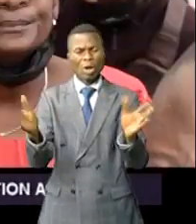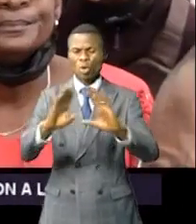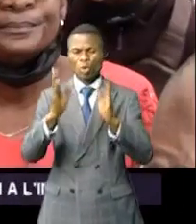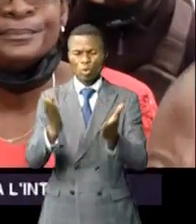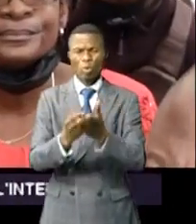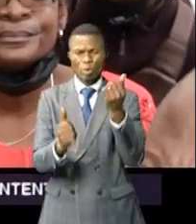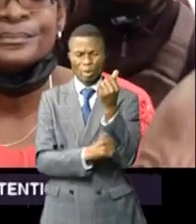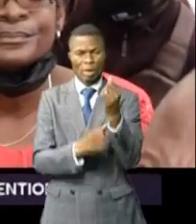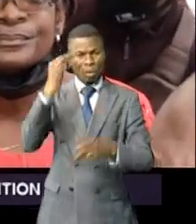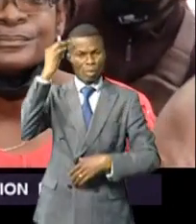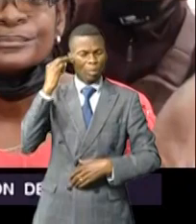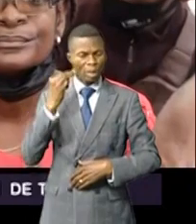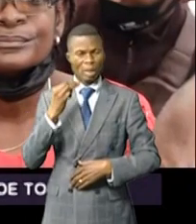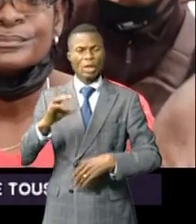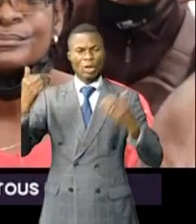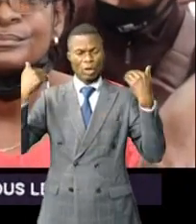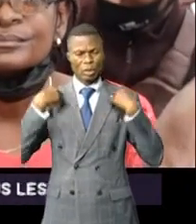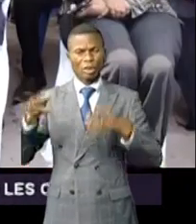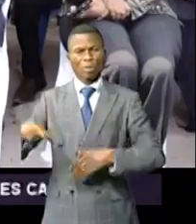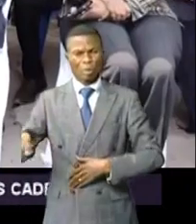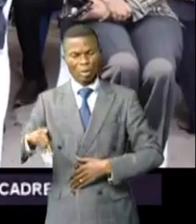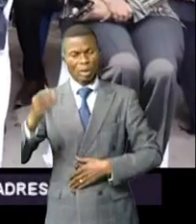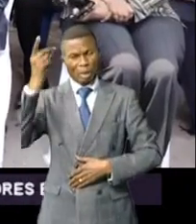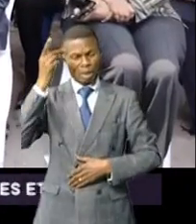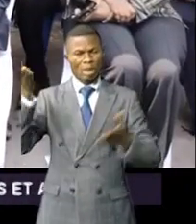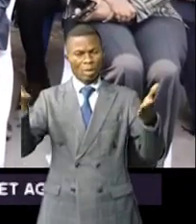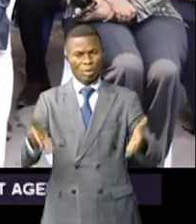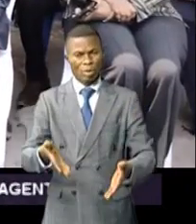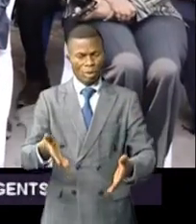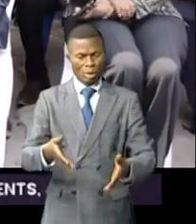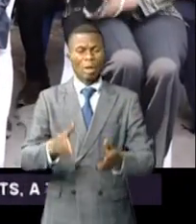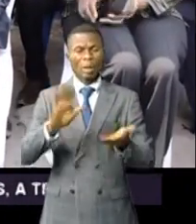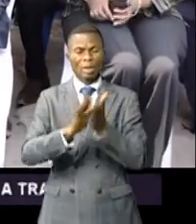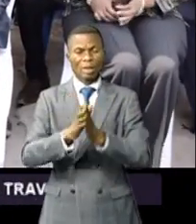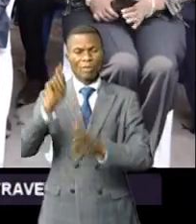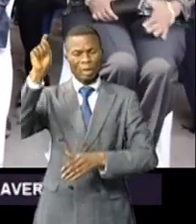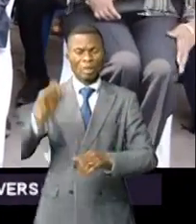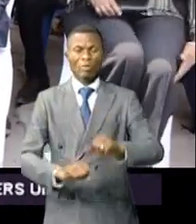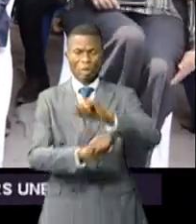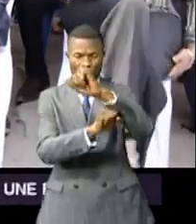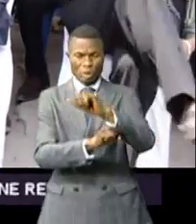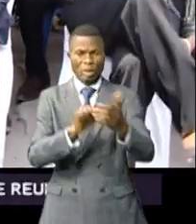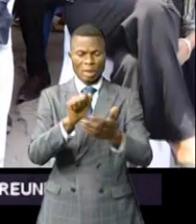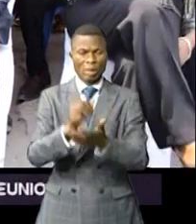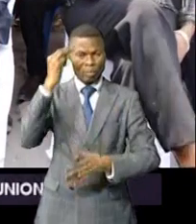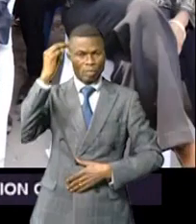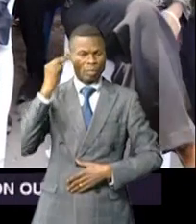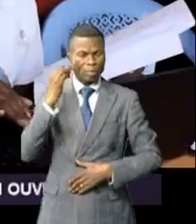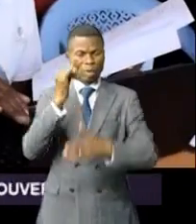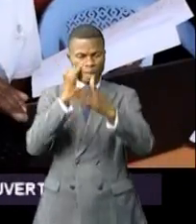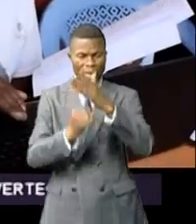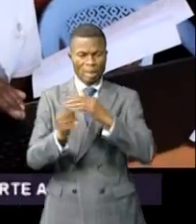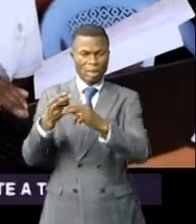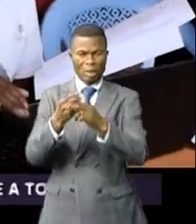panel de ministres et commissaires provinciaux de Kinshasa pour y témoigner leur soutien. Il s'agit des ministres de l'Intérieur